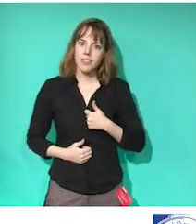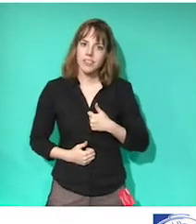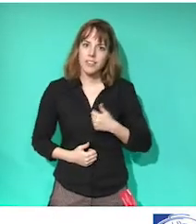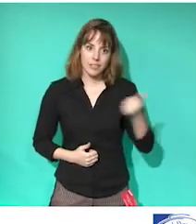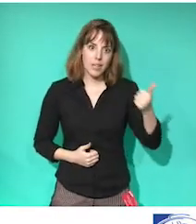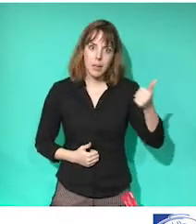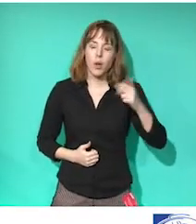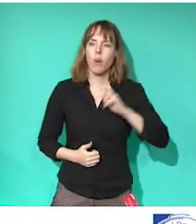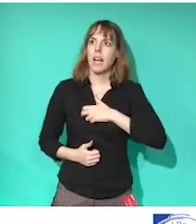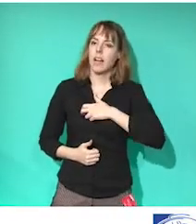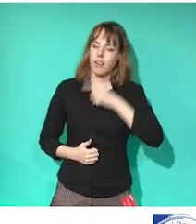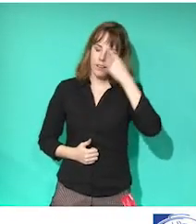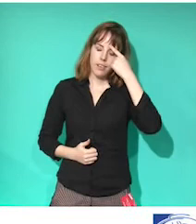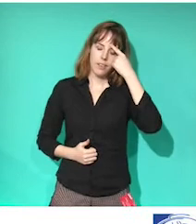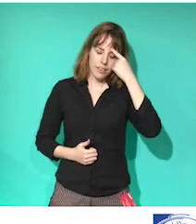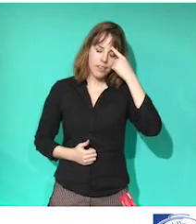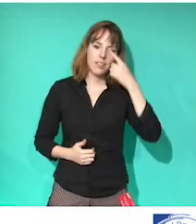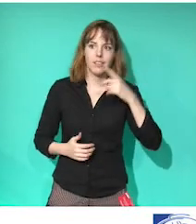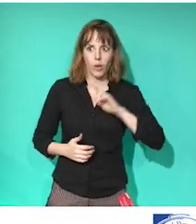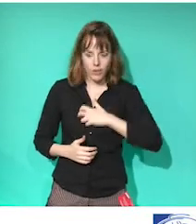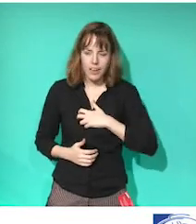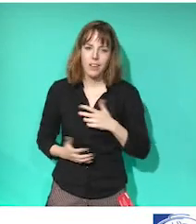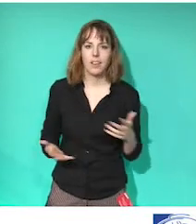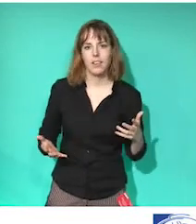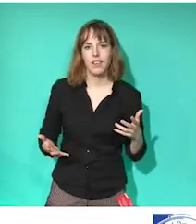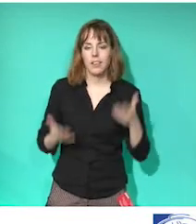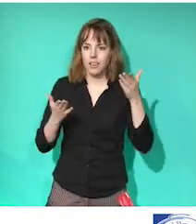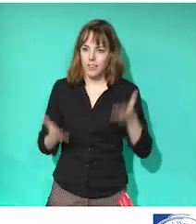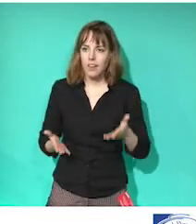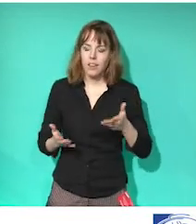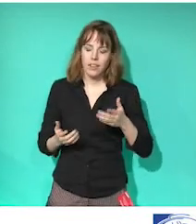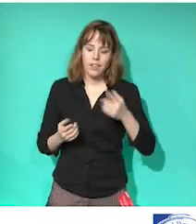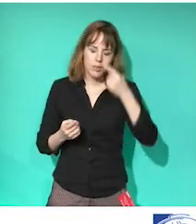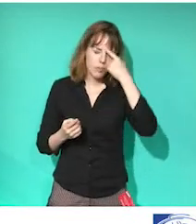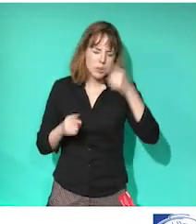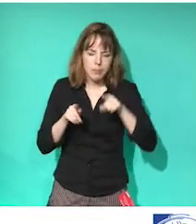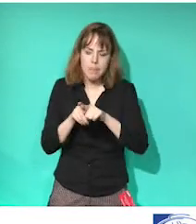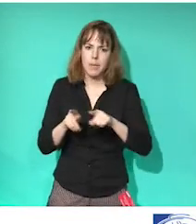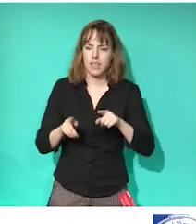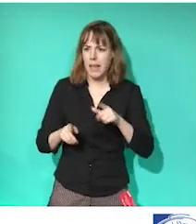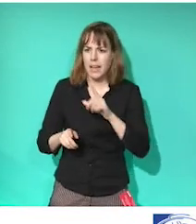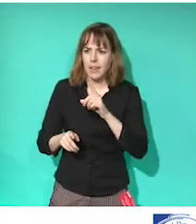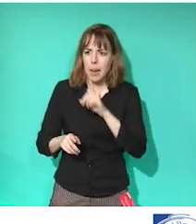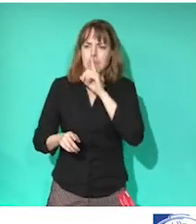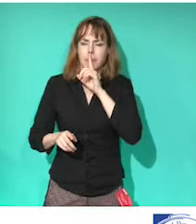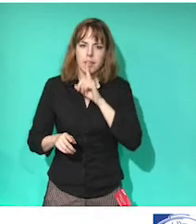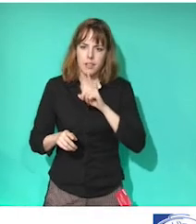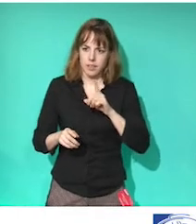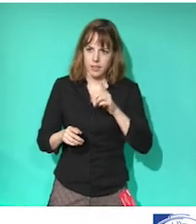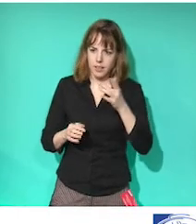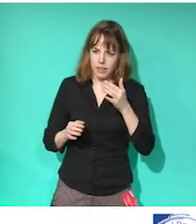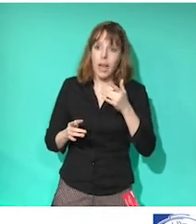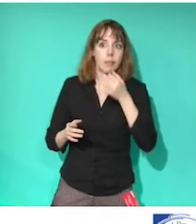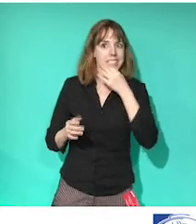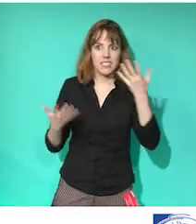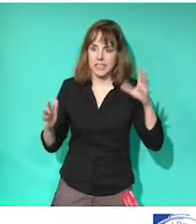d'entendre la voix dans leur tête qui dit voilà, ça je le pensais, ça j'osais pas le dire, ça c'est